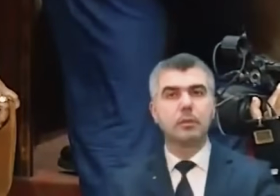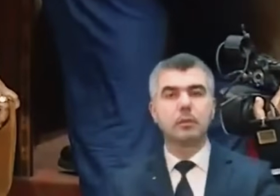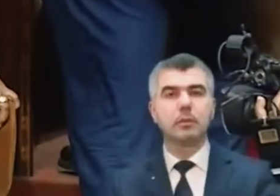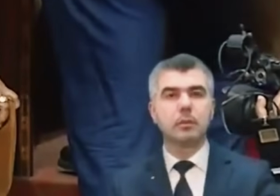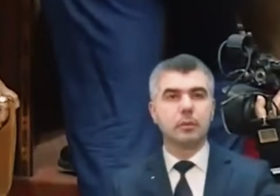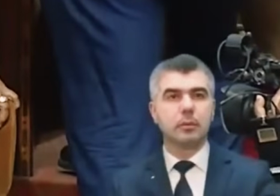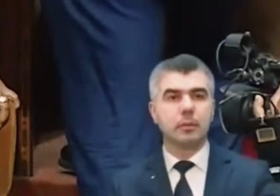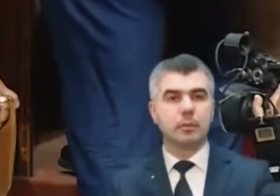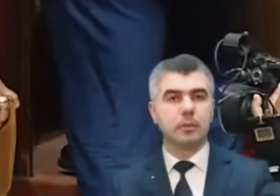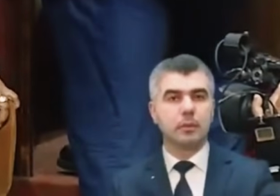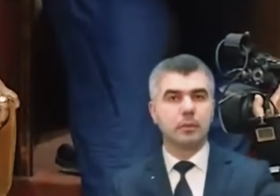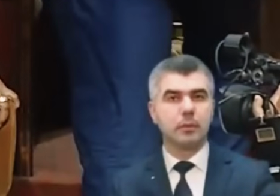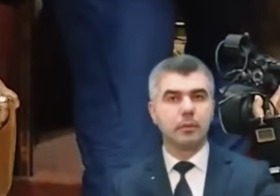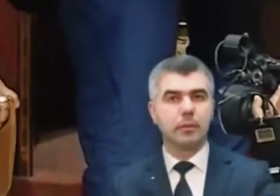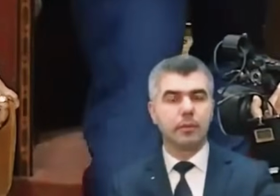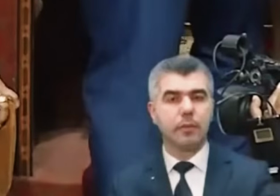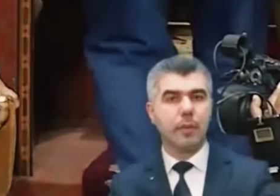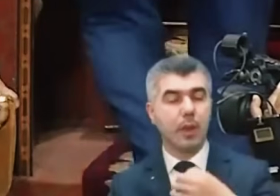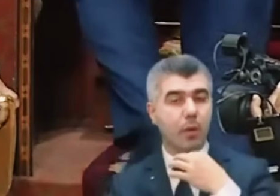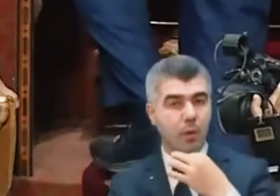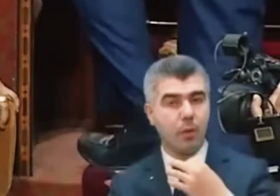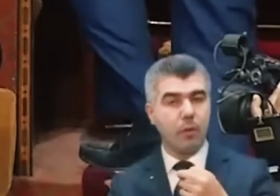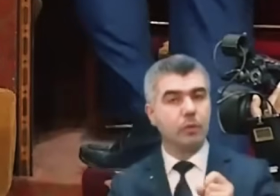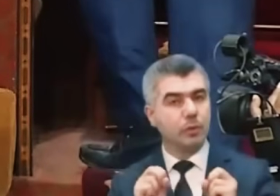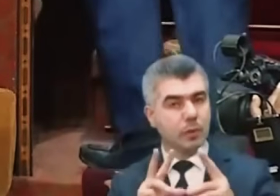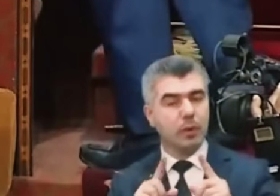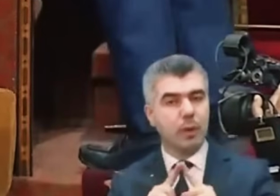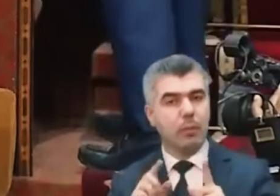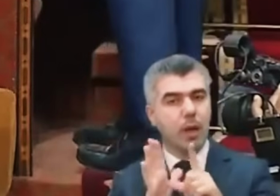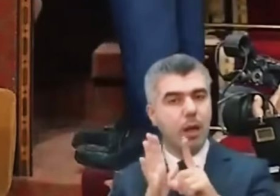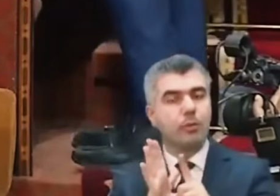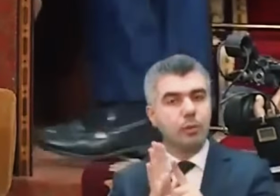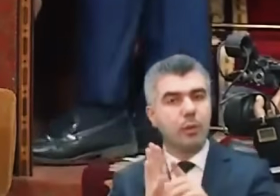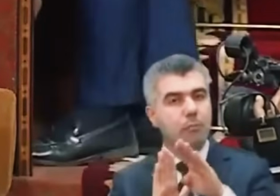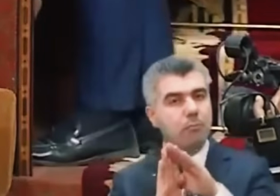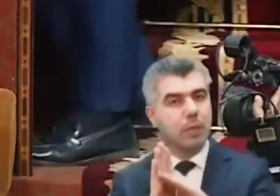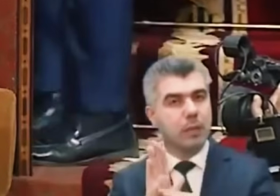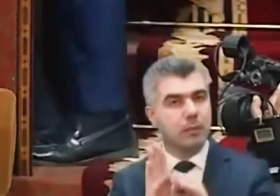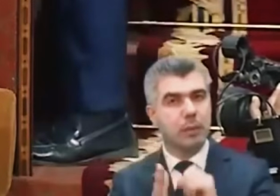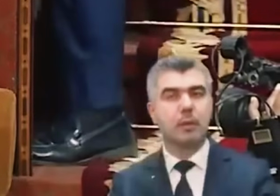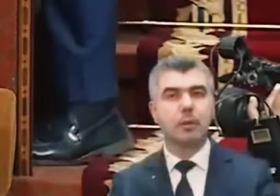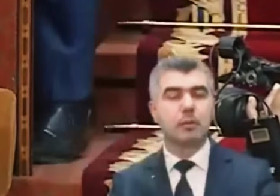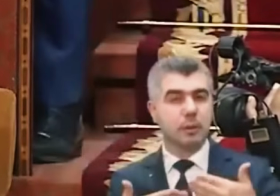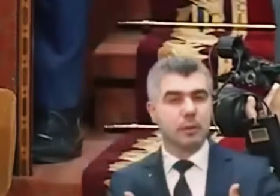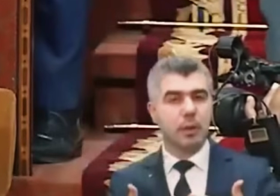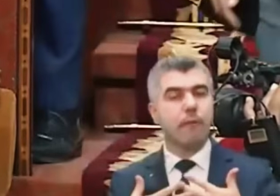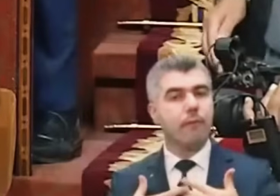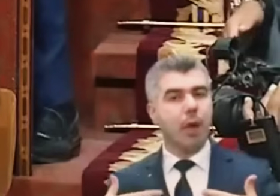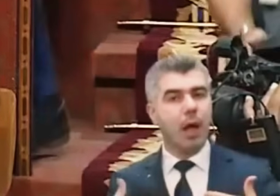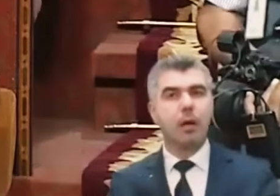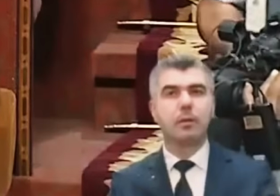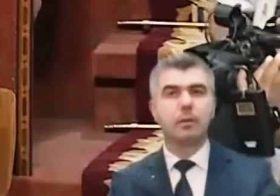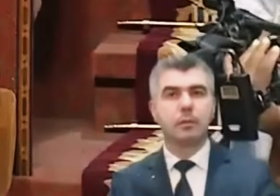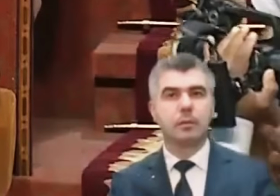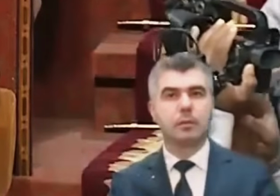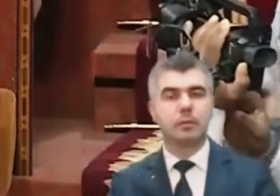أريد أن أتكلم حول تفعيل مقتضيات النظام الداخلي. نحن سعداء السيد الرئيس بعد مدة